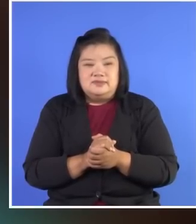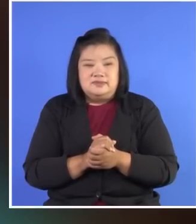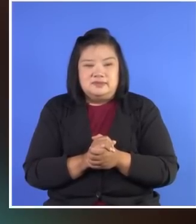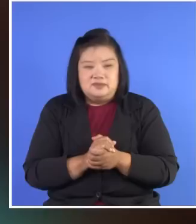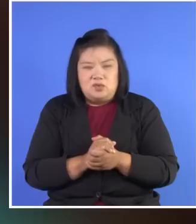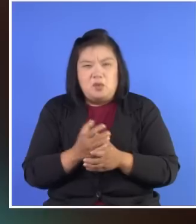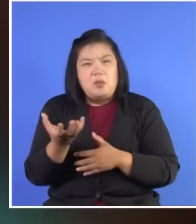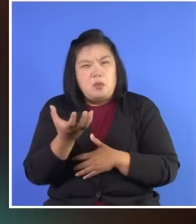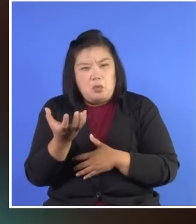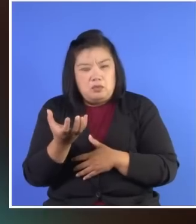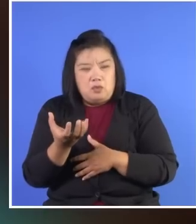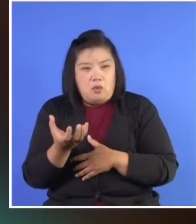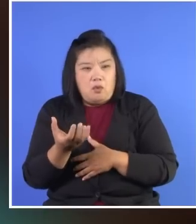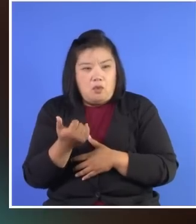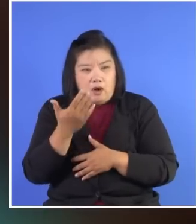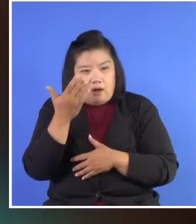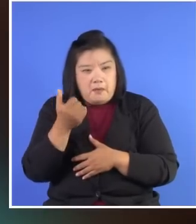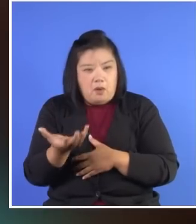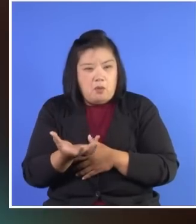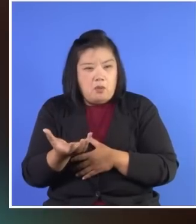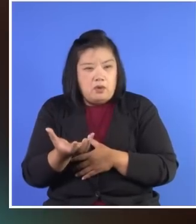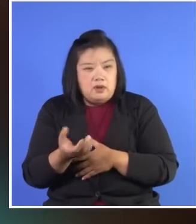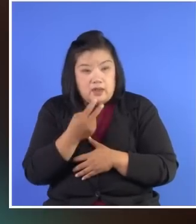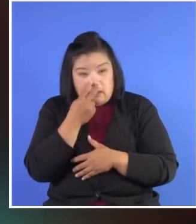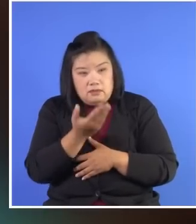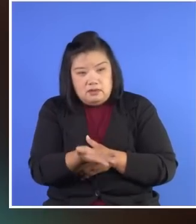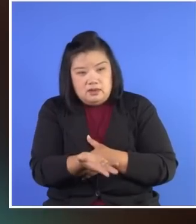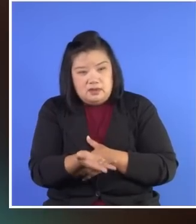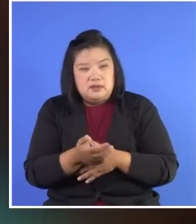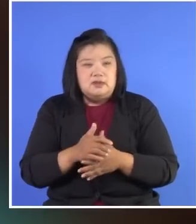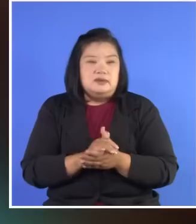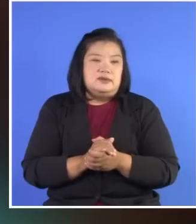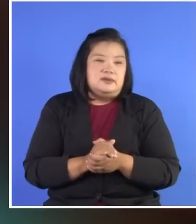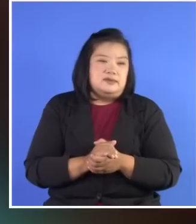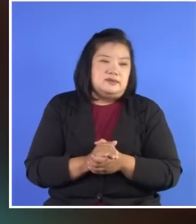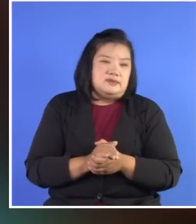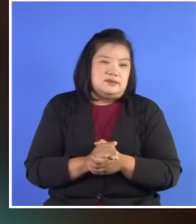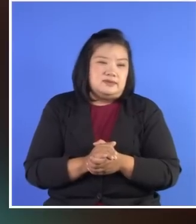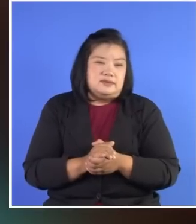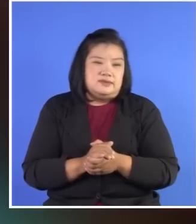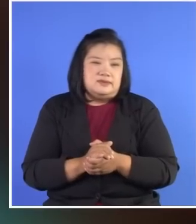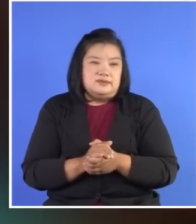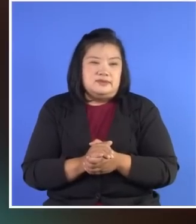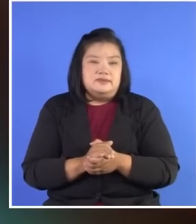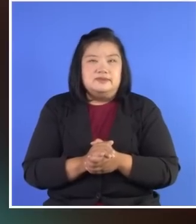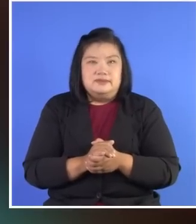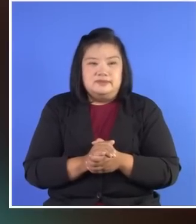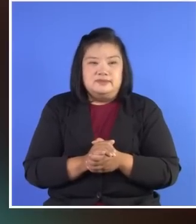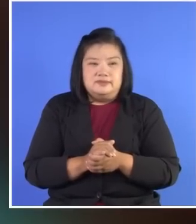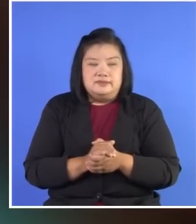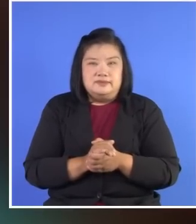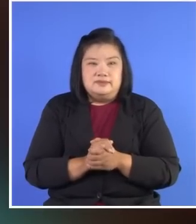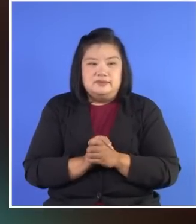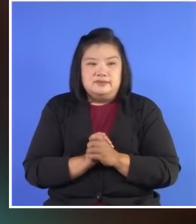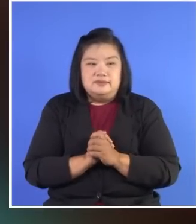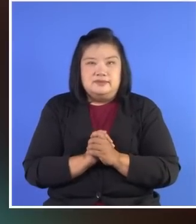ระหว่างทางหลุดฮะเออเห็นมั้ยเนี่ยไอ้คำว่าฮักมันเฮียถิ่มหม่องนี้ละเออมันๆทิ้งตรงนี้แหละ